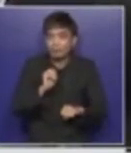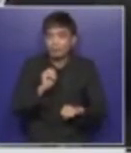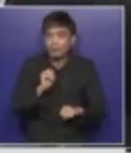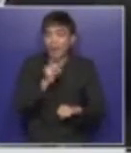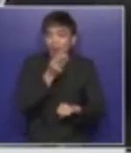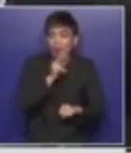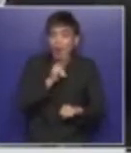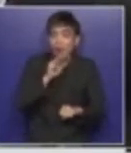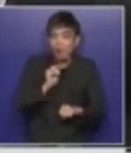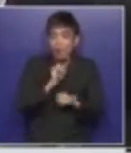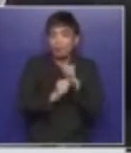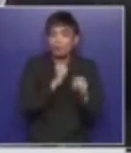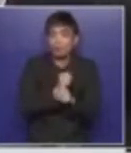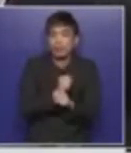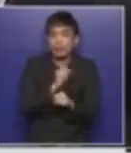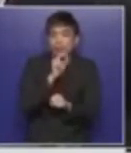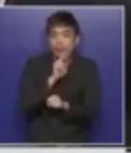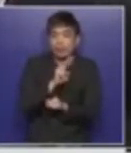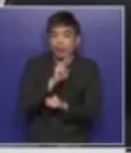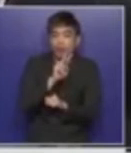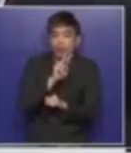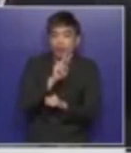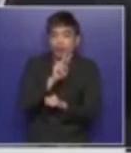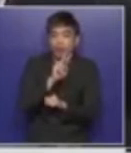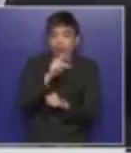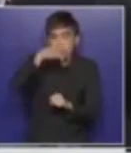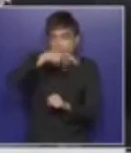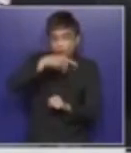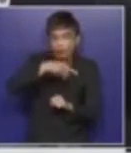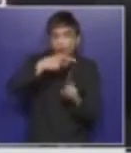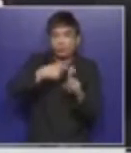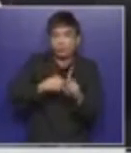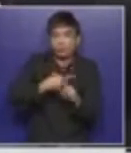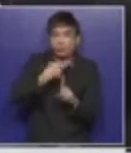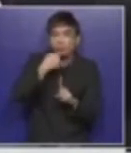มีมติครม.เมื่อปี 2000วันพุธที่ 15